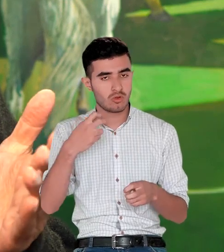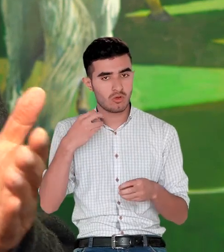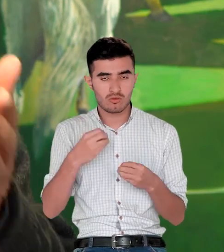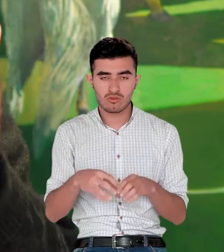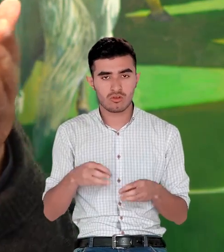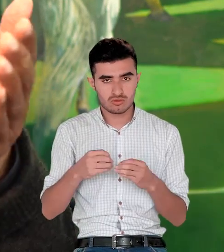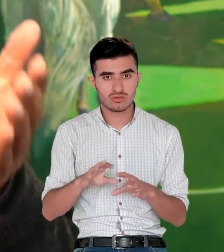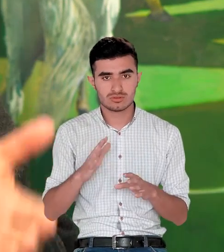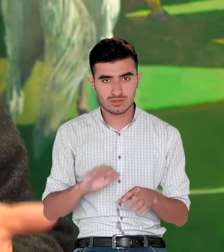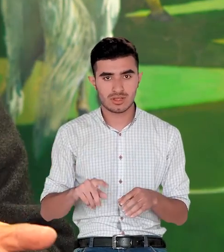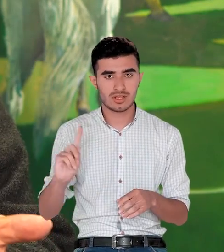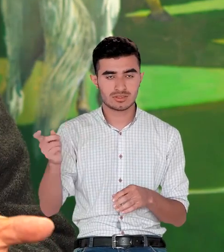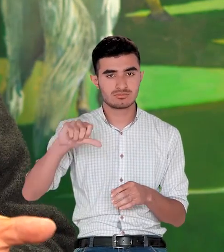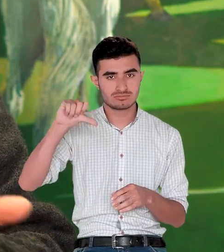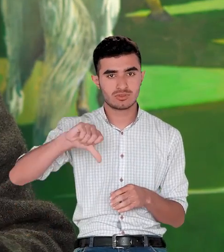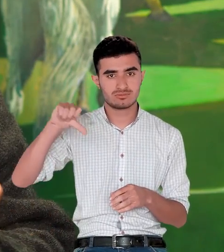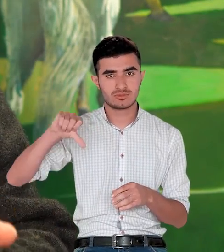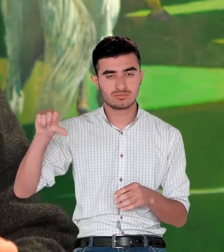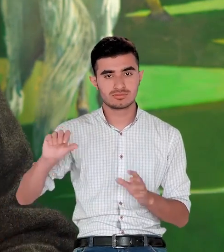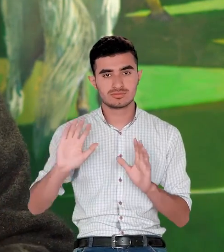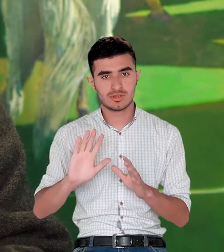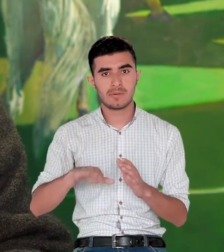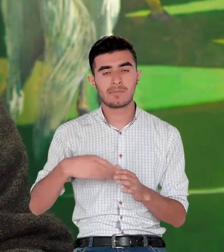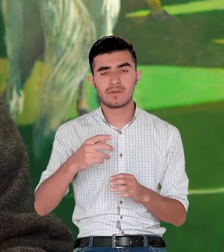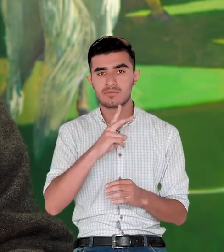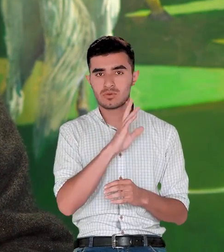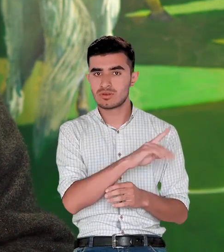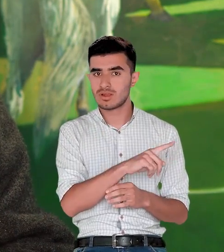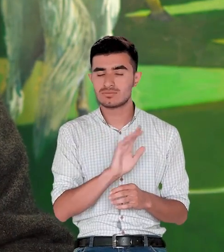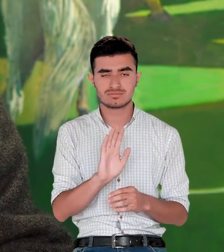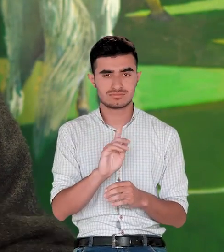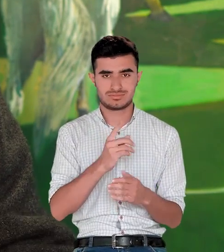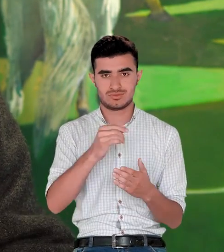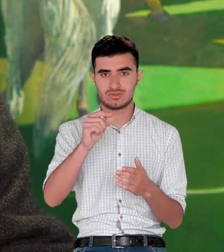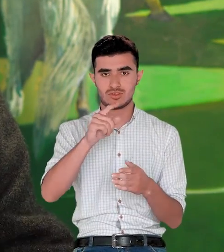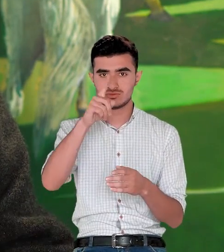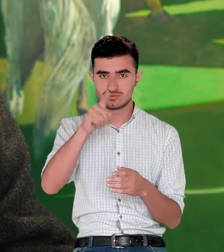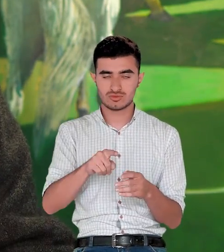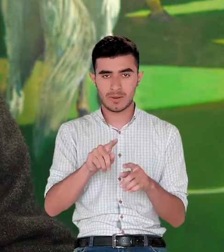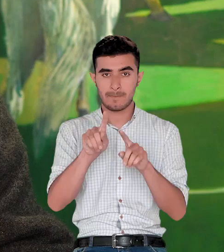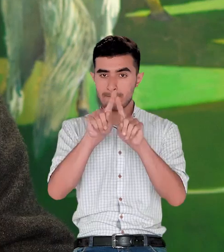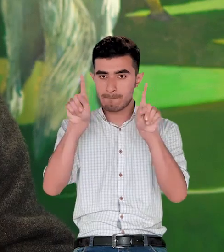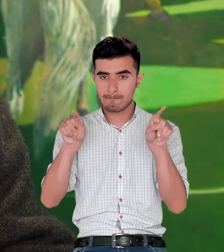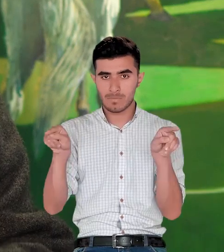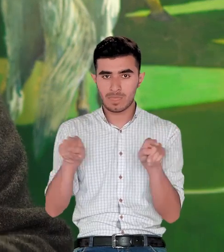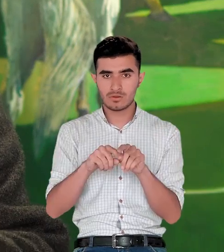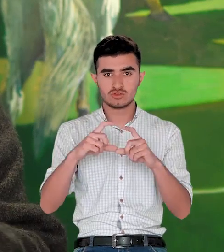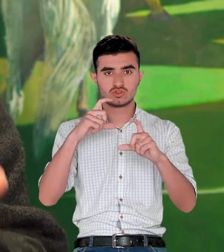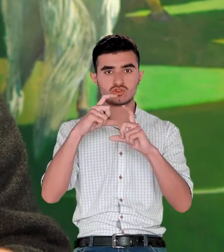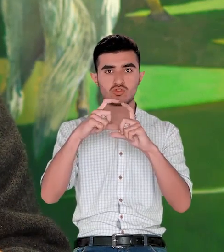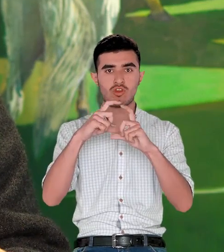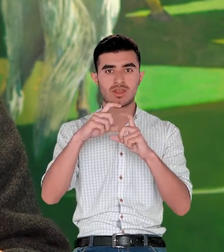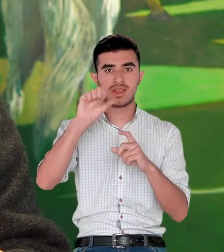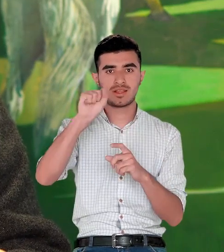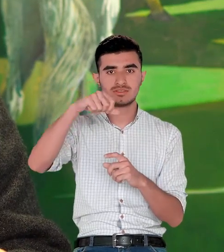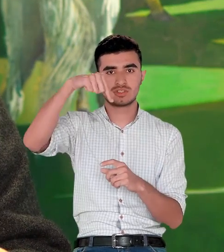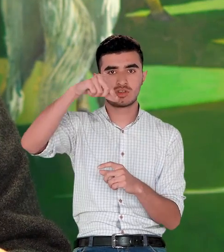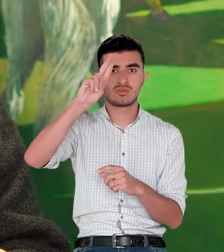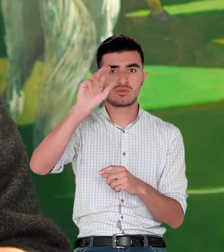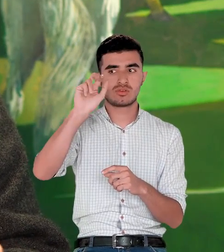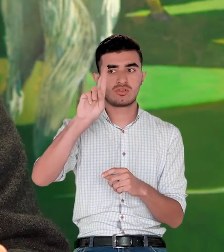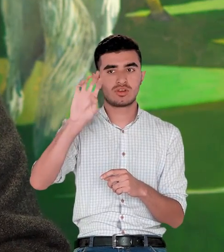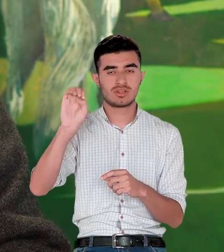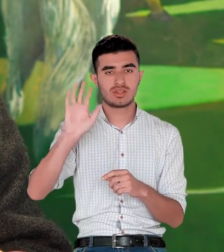کہ یہ اسکوائر ہے، اسکوائر بناؤ امیجنیشن سے. تو اسکوائر بنایا تو وہ کبھی بھی اسکوائر نہیں بنتا